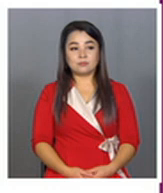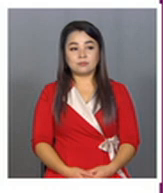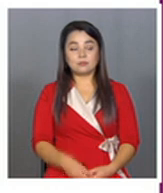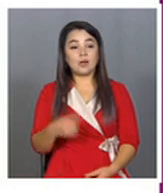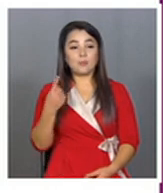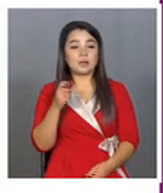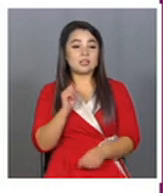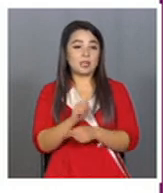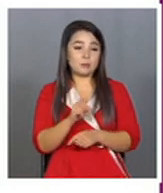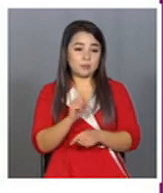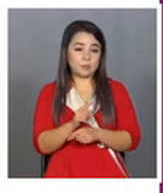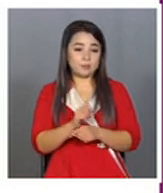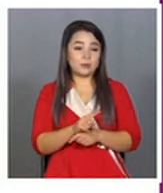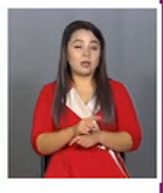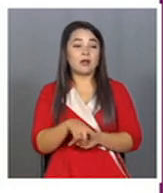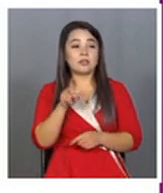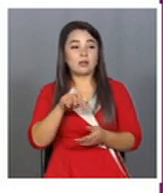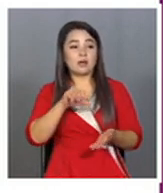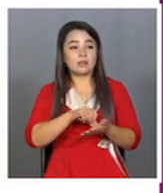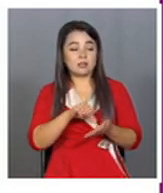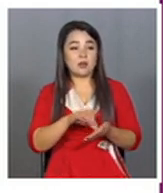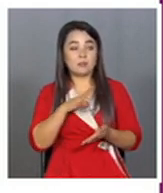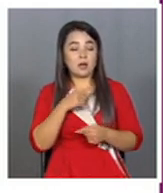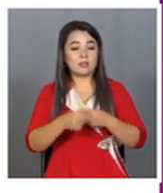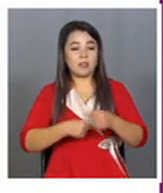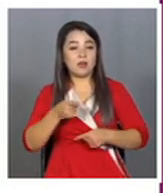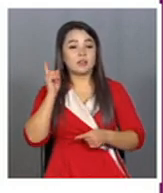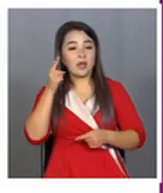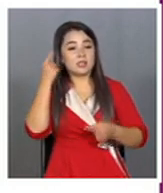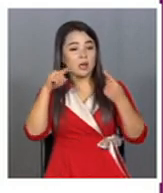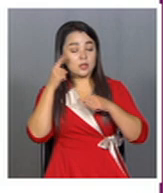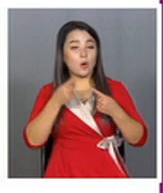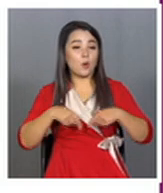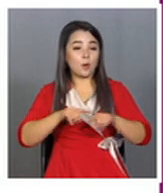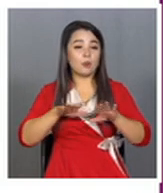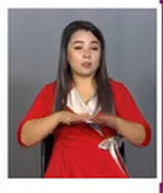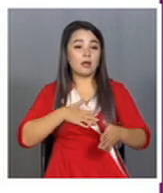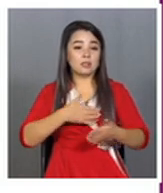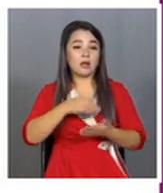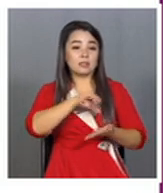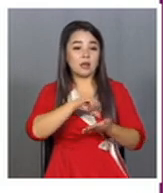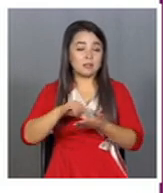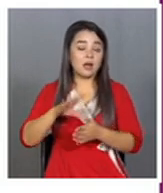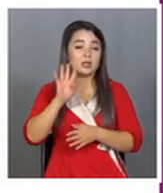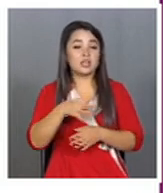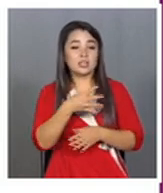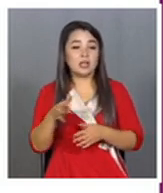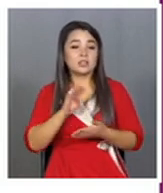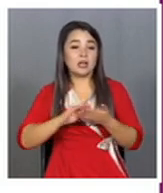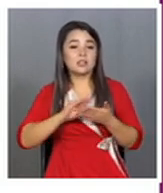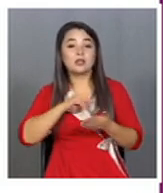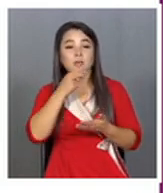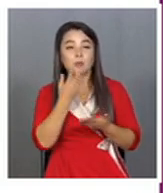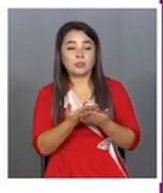Бірінші тапсырма – ағартушылық дәуір идеяларының қоғамдық дамуға тигізген ықпалын кесте арқылы